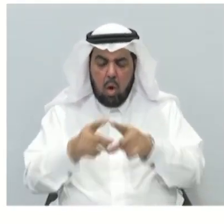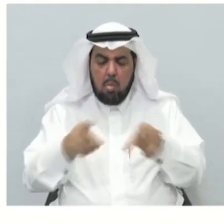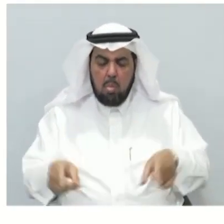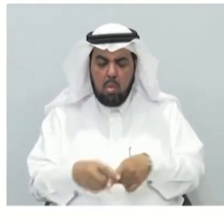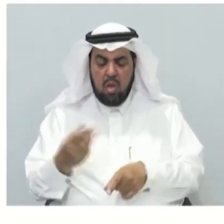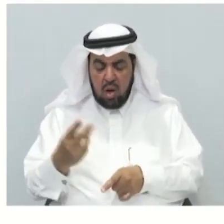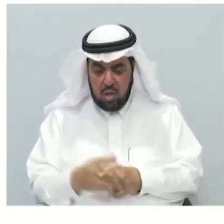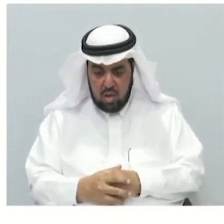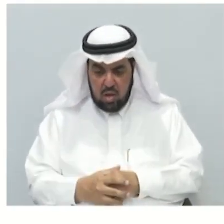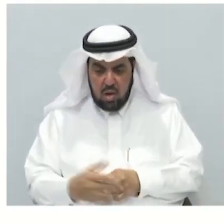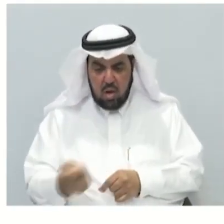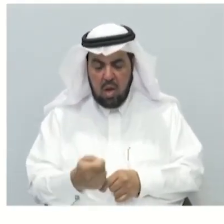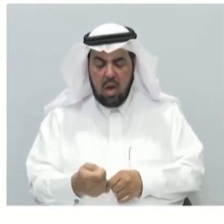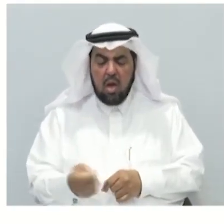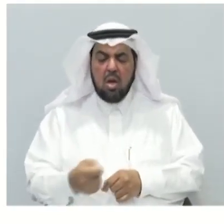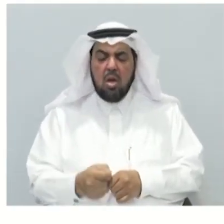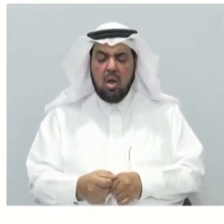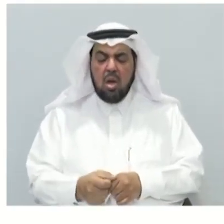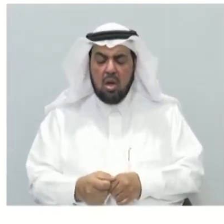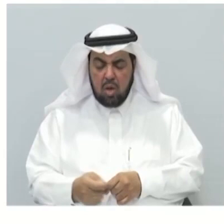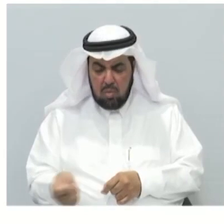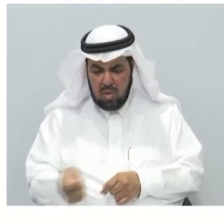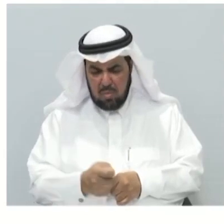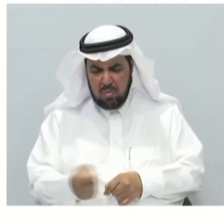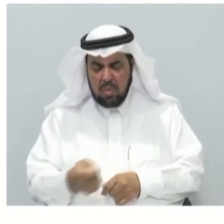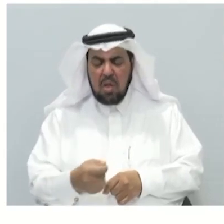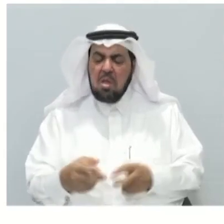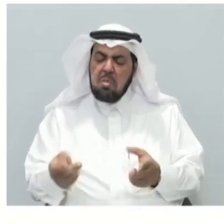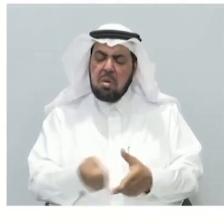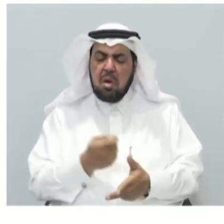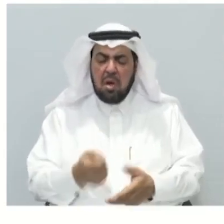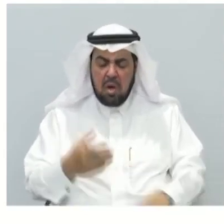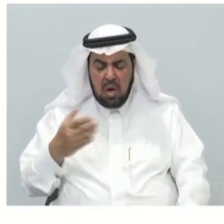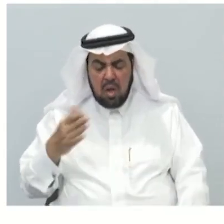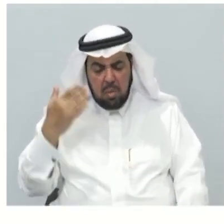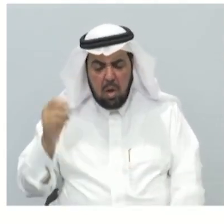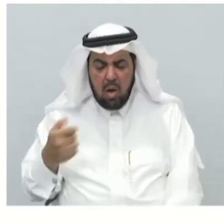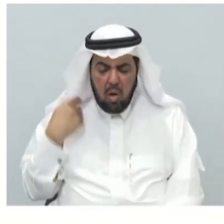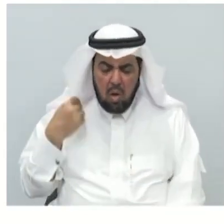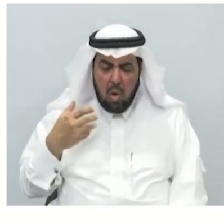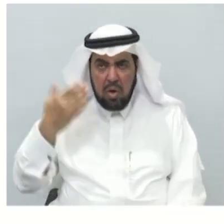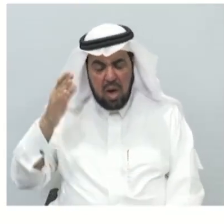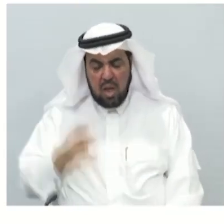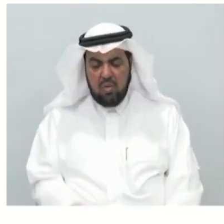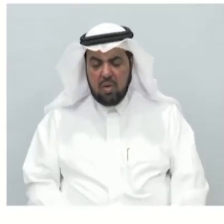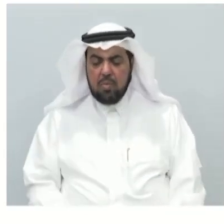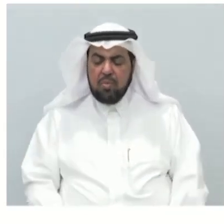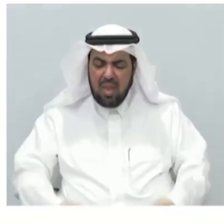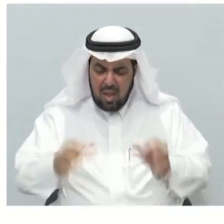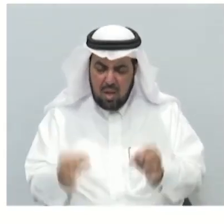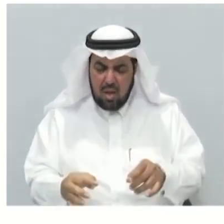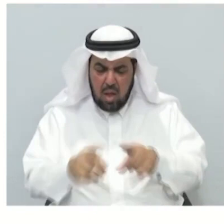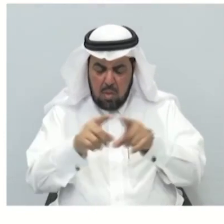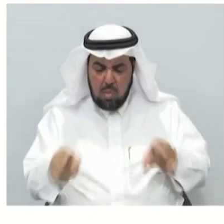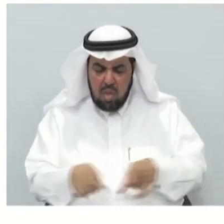اكتب برهان حر يعني راح يكون كلامي كله ايش اثبات حرا يعني تكتب كتابه كيف تثبت له ان